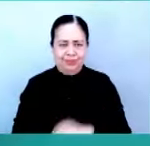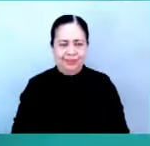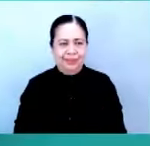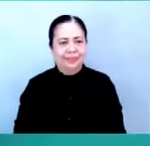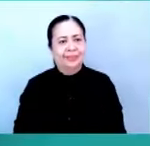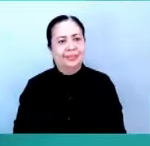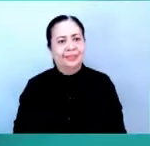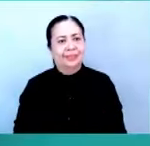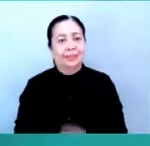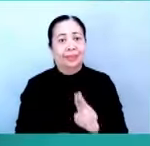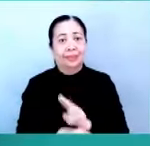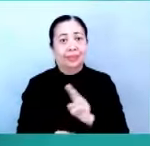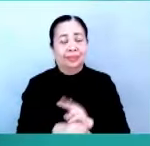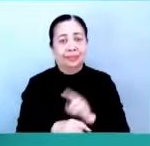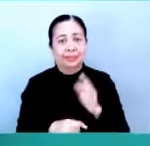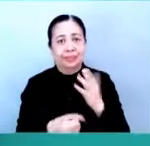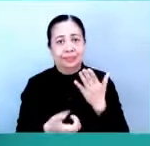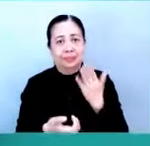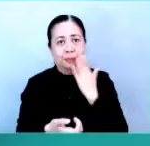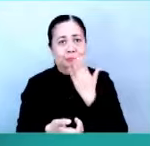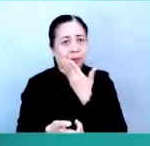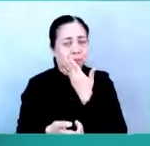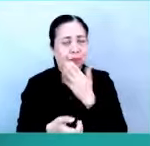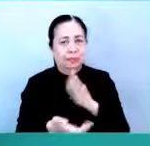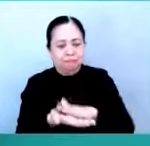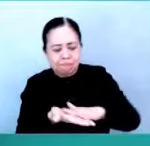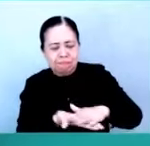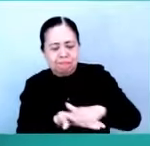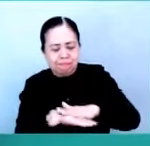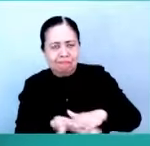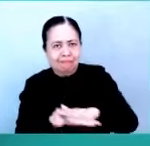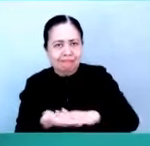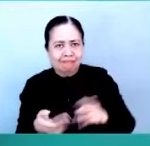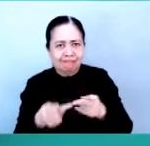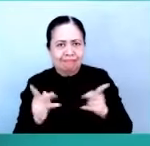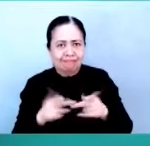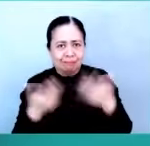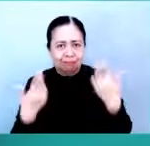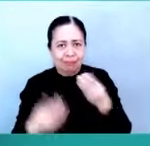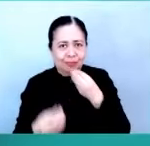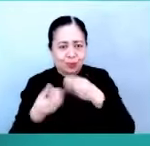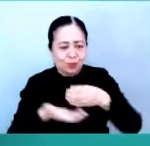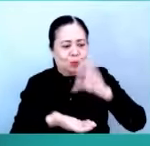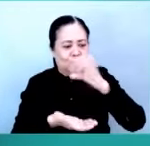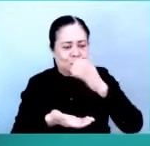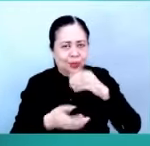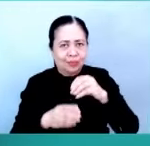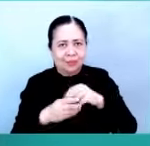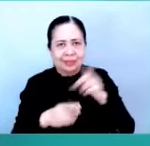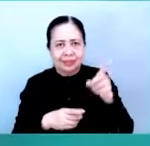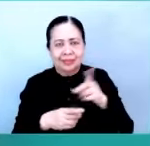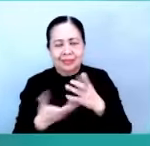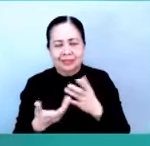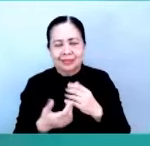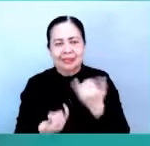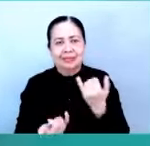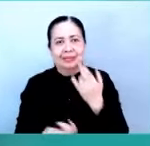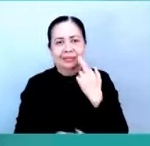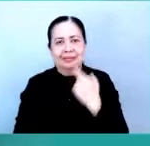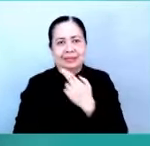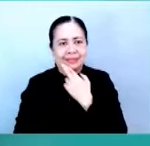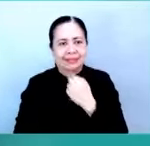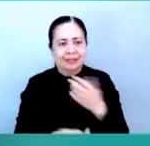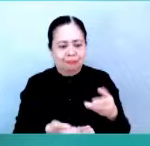Gamit ang mga tissue, pinunasan ng magkakaibigang ito ang mga plato at basong ginamit nila sa isang fast food restaurant. Inipon din